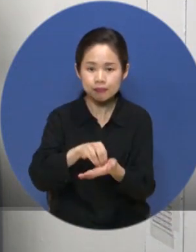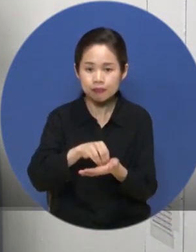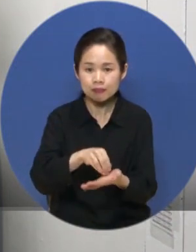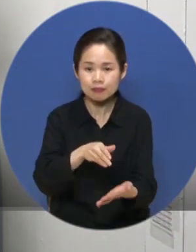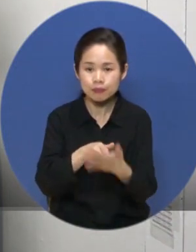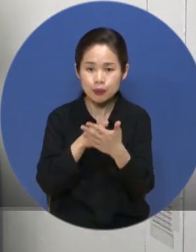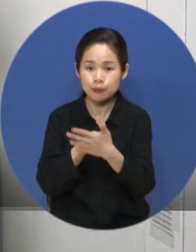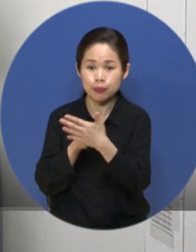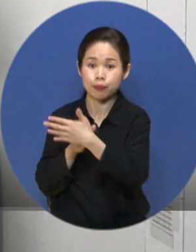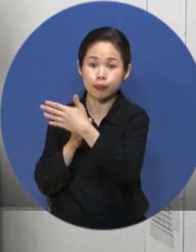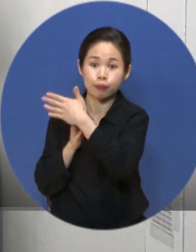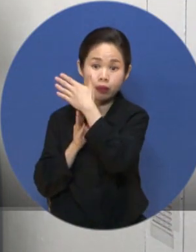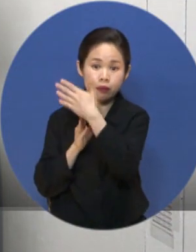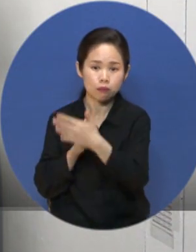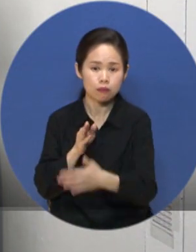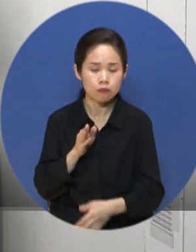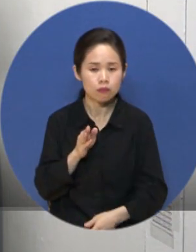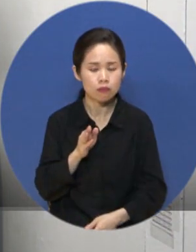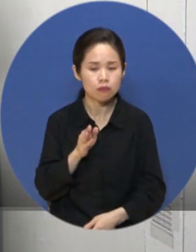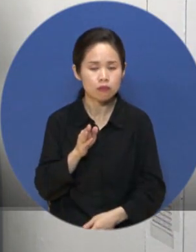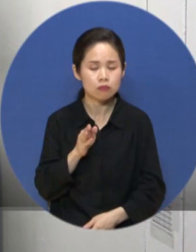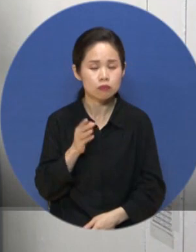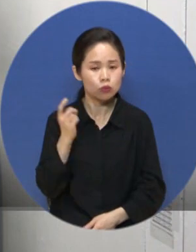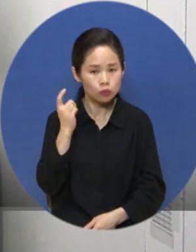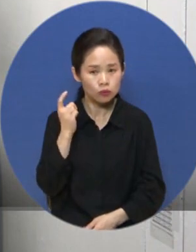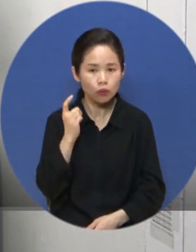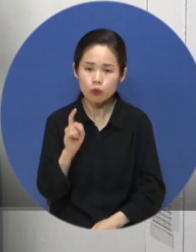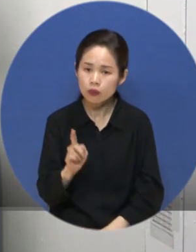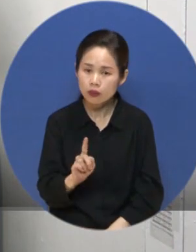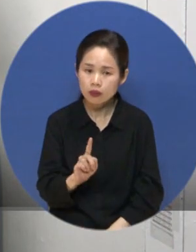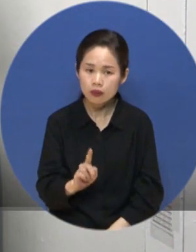네. 어떠셨어요?